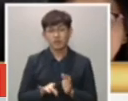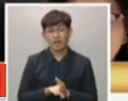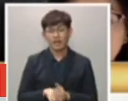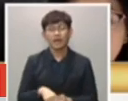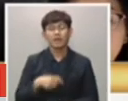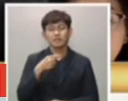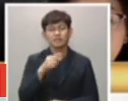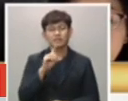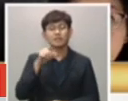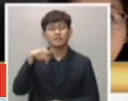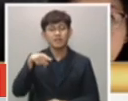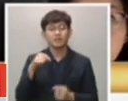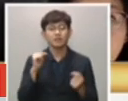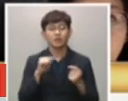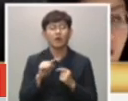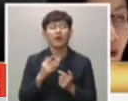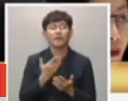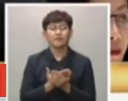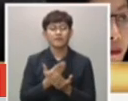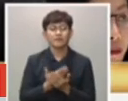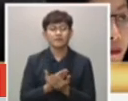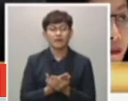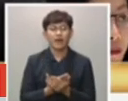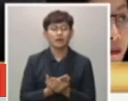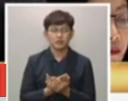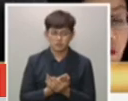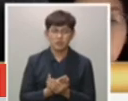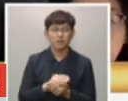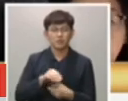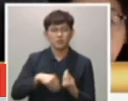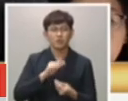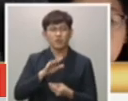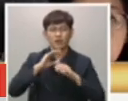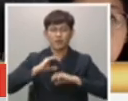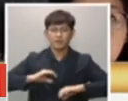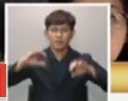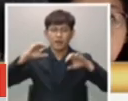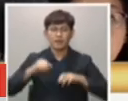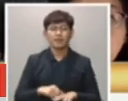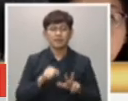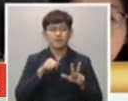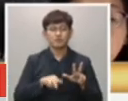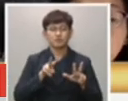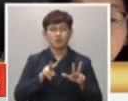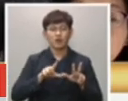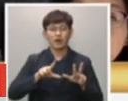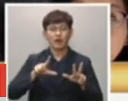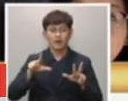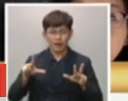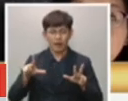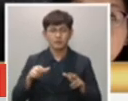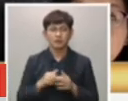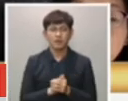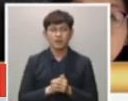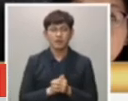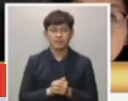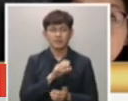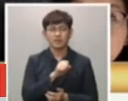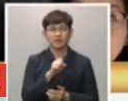ของการใช้จ่ายของภาครัฐงบประมาณ 3.2 ล้านล้านบาทที่เพิ่งผ่านสภาผู้แทนราษฎรและไปผ่านวุฒิสภานั่นแหละ